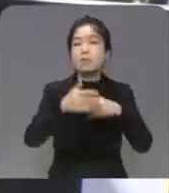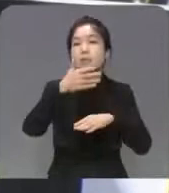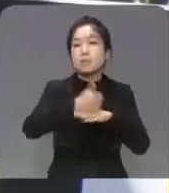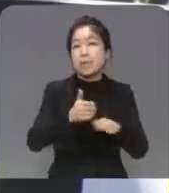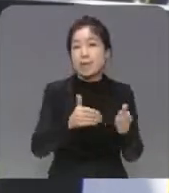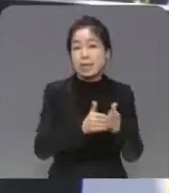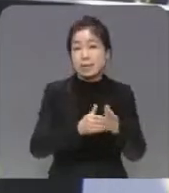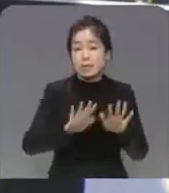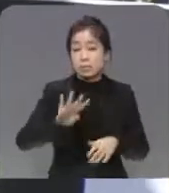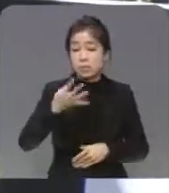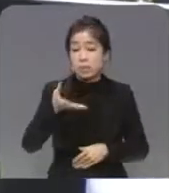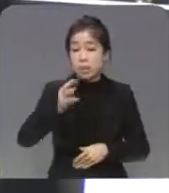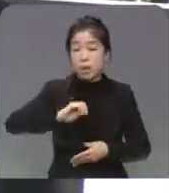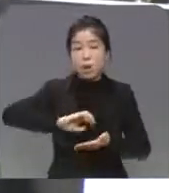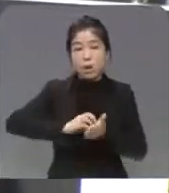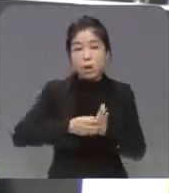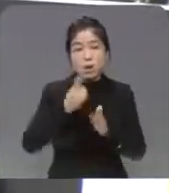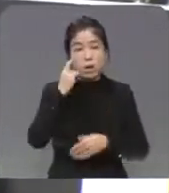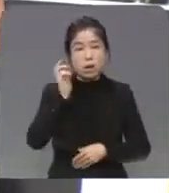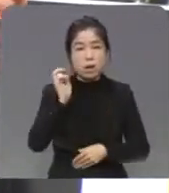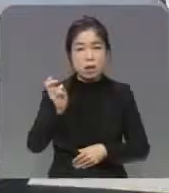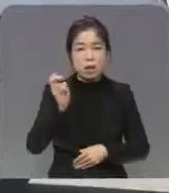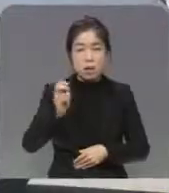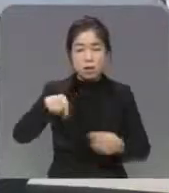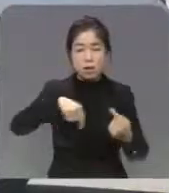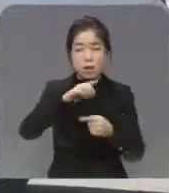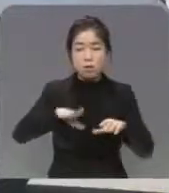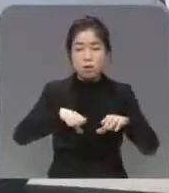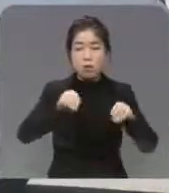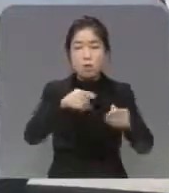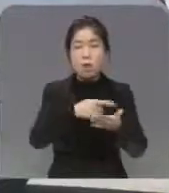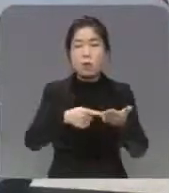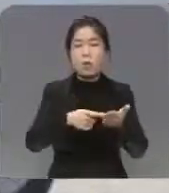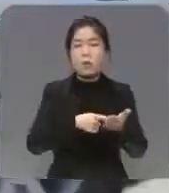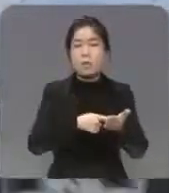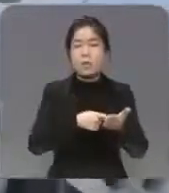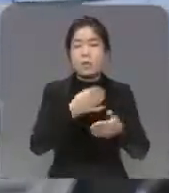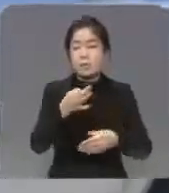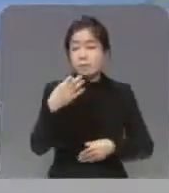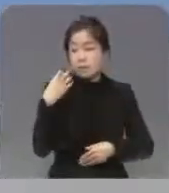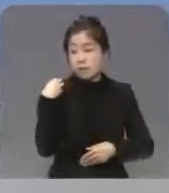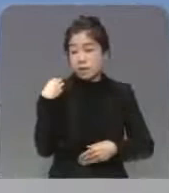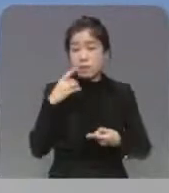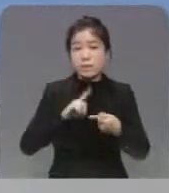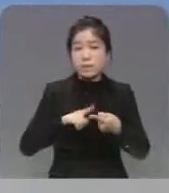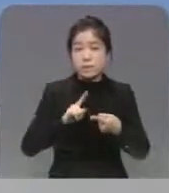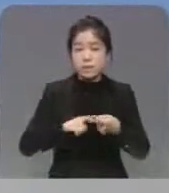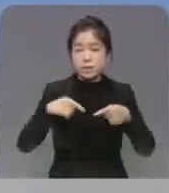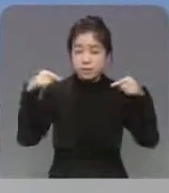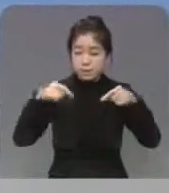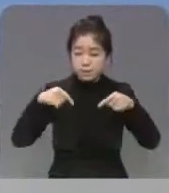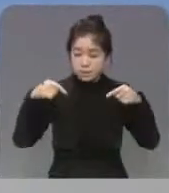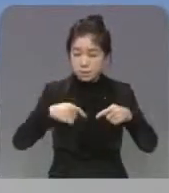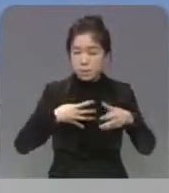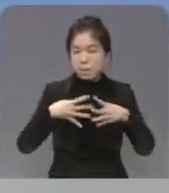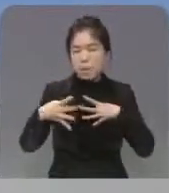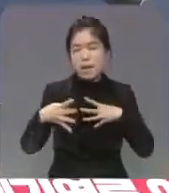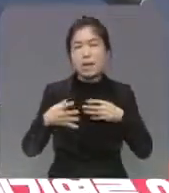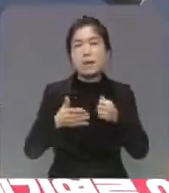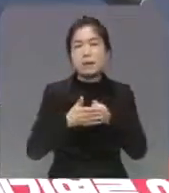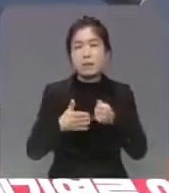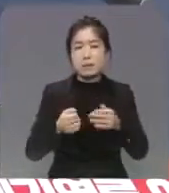하지만 현재 400억 여원으로 추정되는 가동 중단 손실보전금 책임을 두고 협상이 사실상